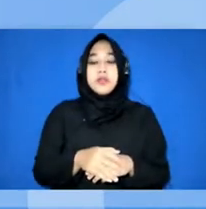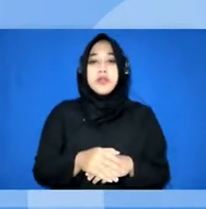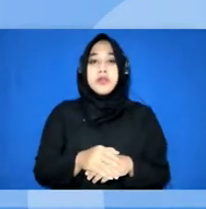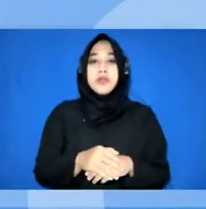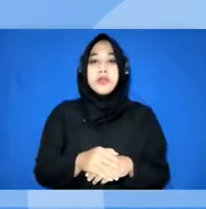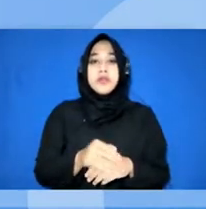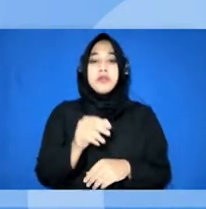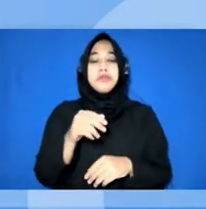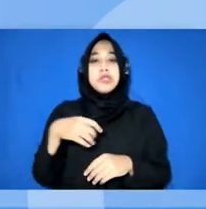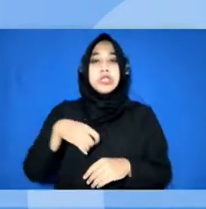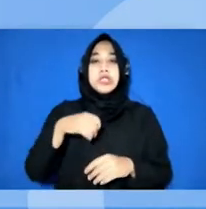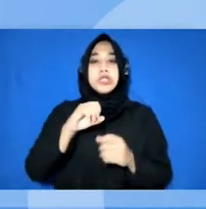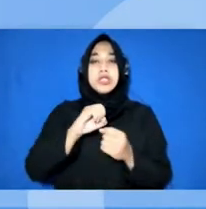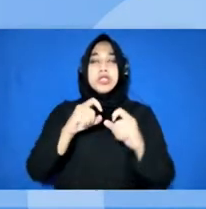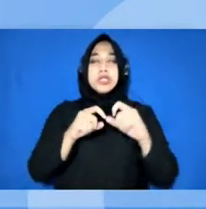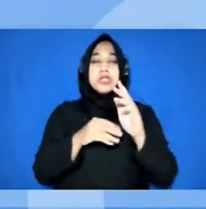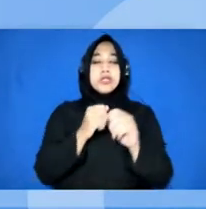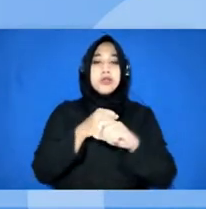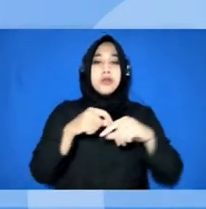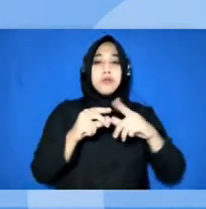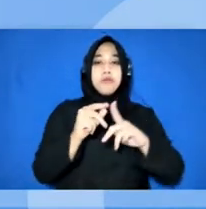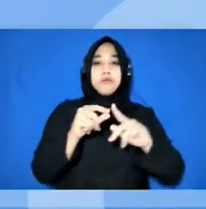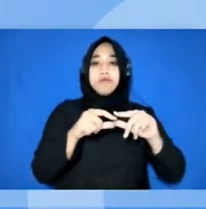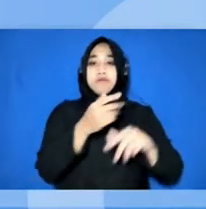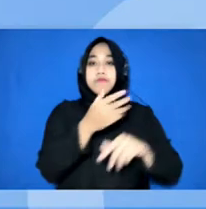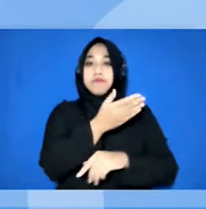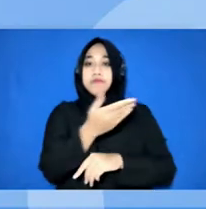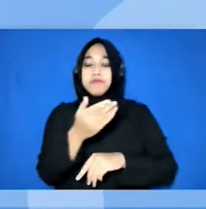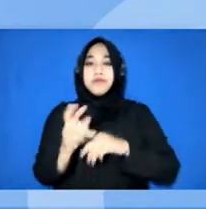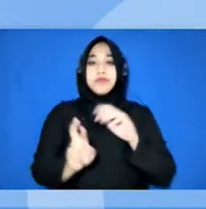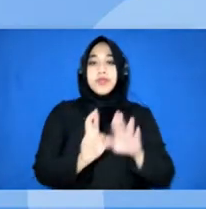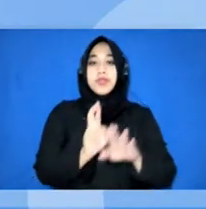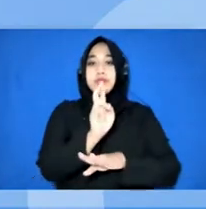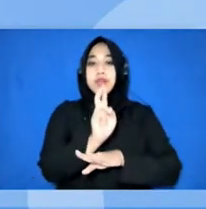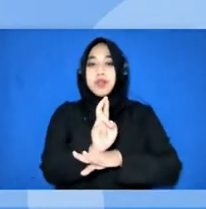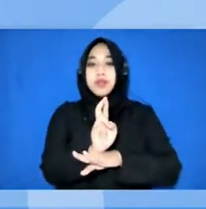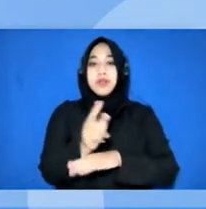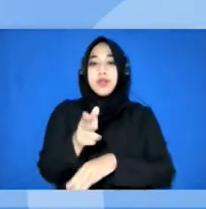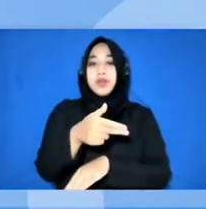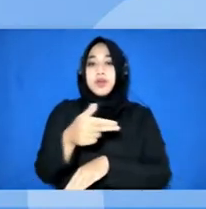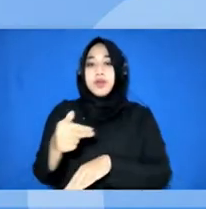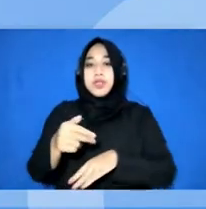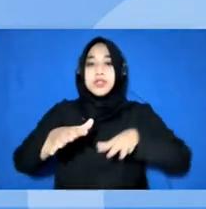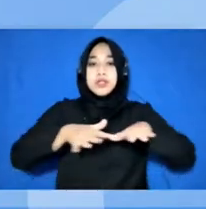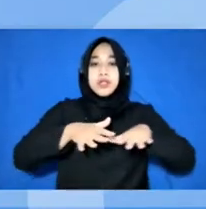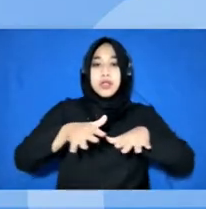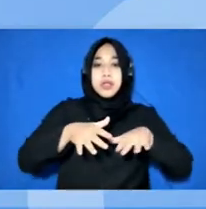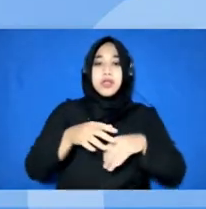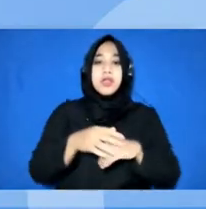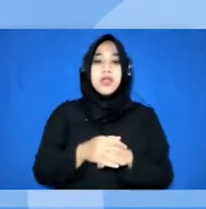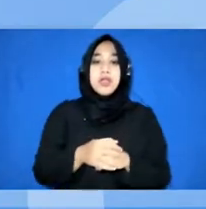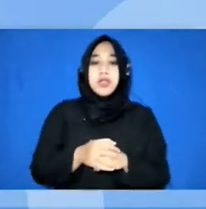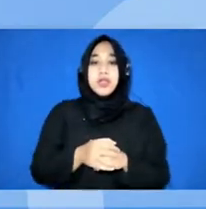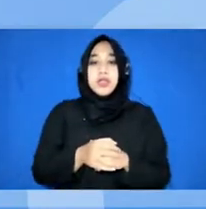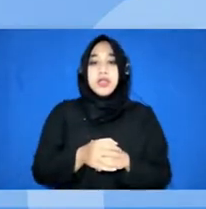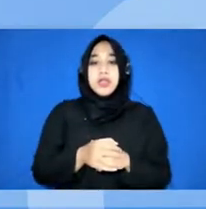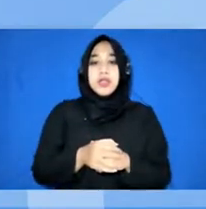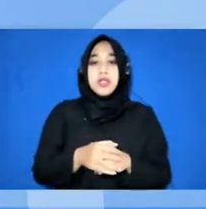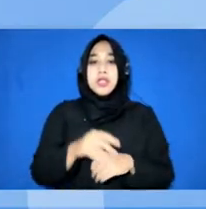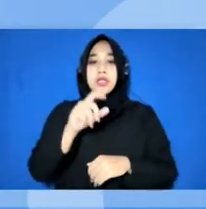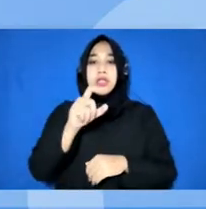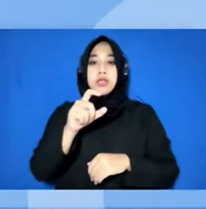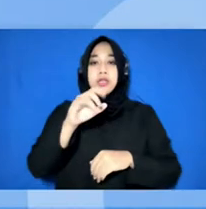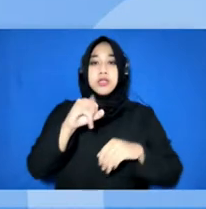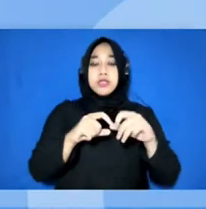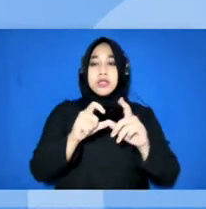Singapura. Yang kami hormati Direktur Program Center for Indonesia Strategic Development Initiative atau CISDI,